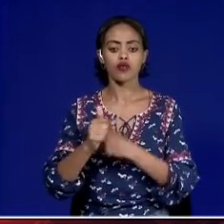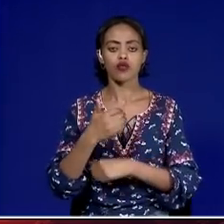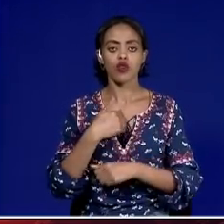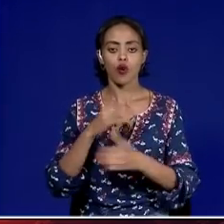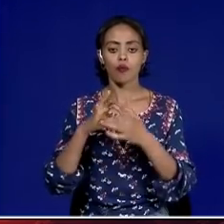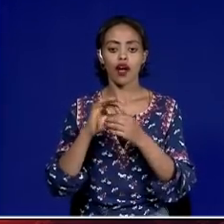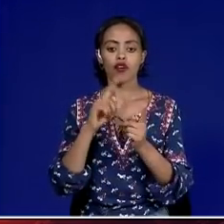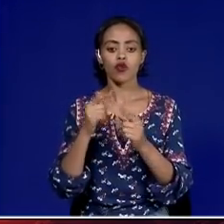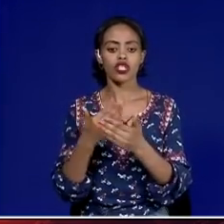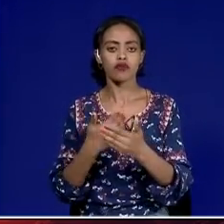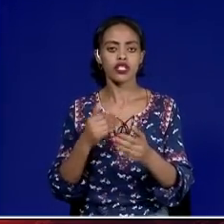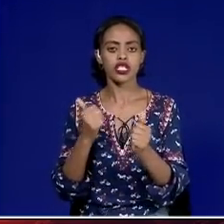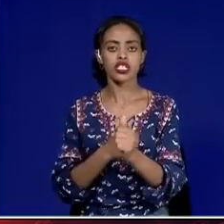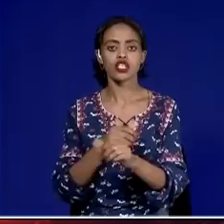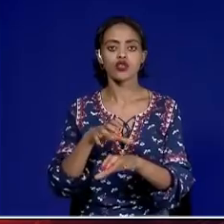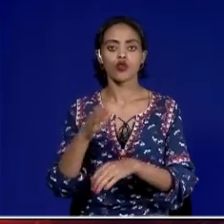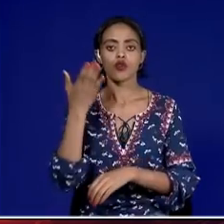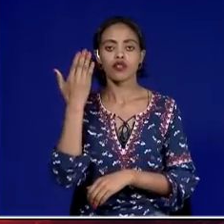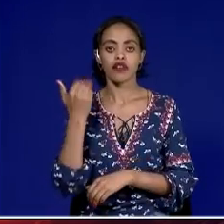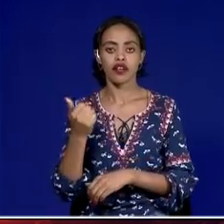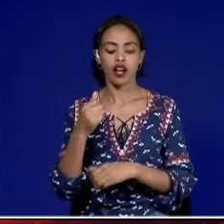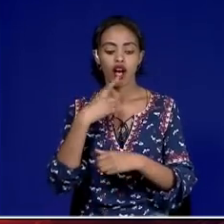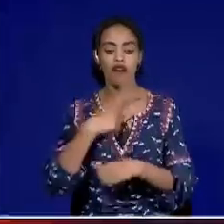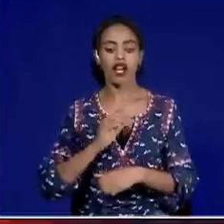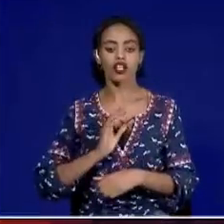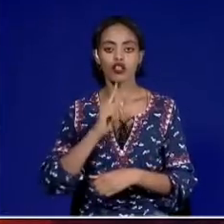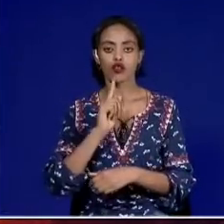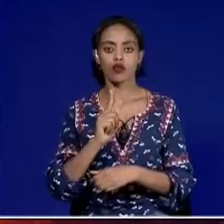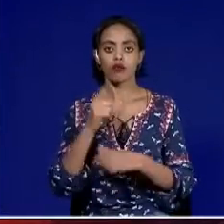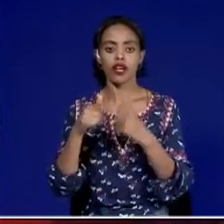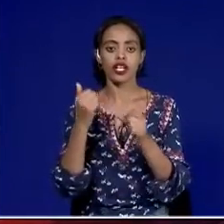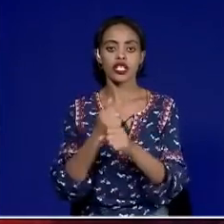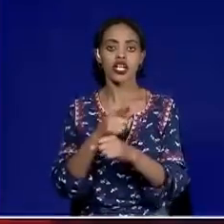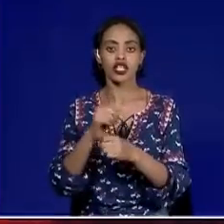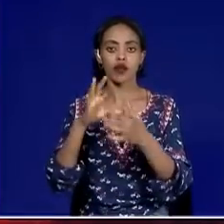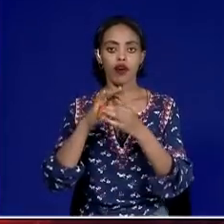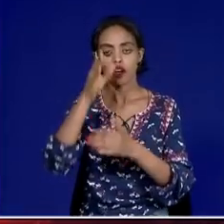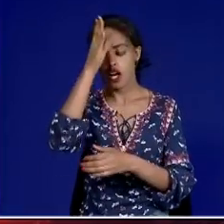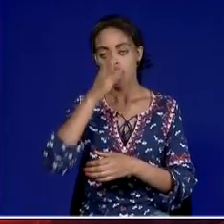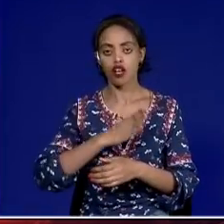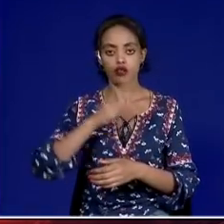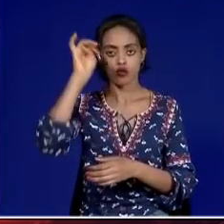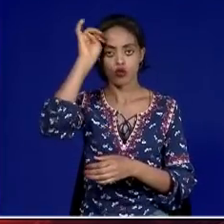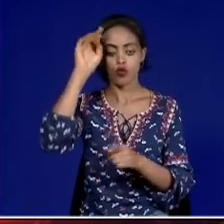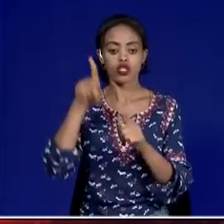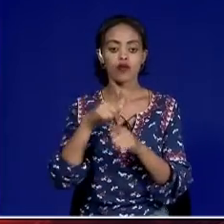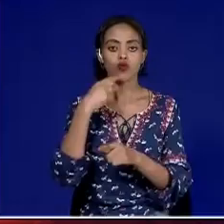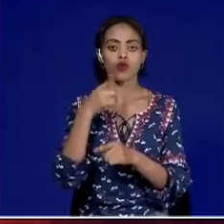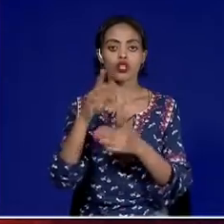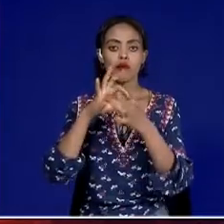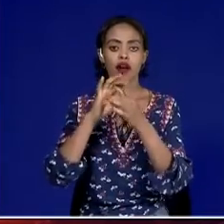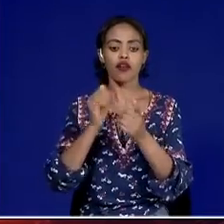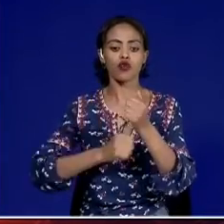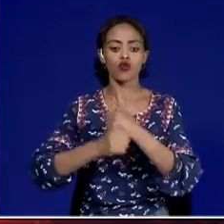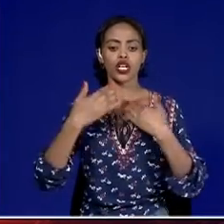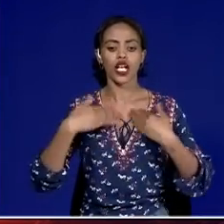كده محزك تتلزقور اللهم زنورو عبالتنا أي مالتي أكادي سرحتا محبر أي تجاركوس ولا مريم كم زبلو أتا محبر مقدات